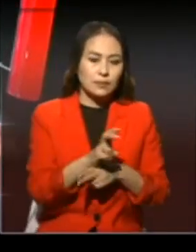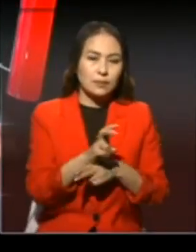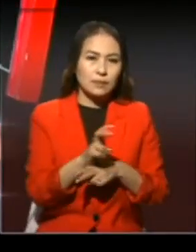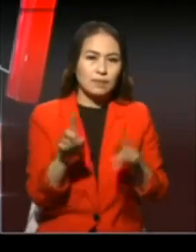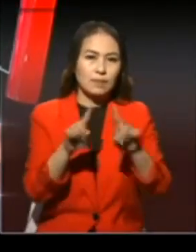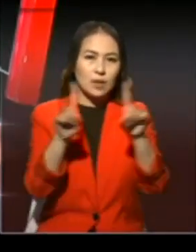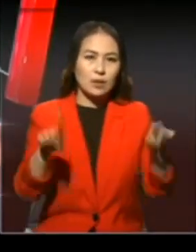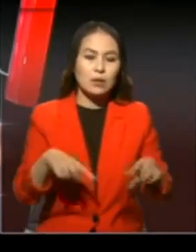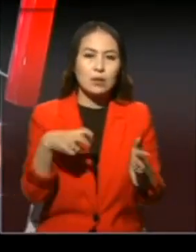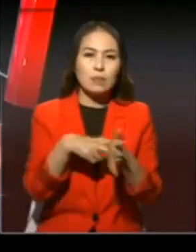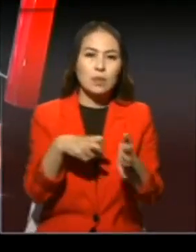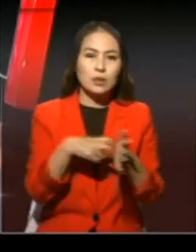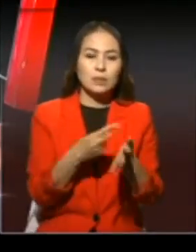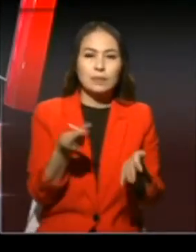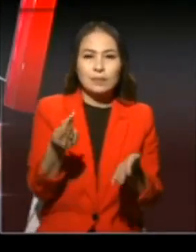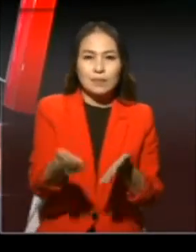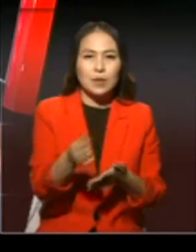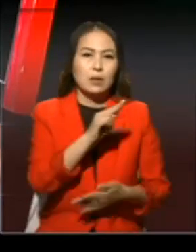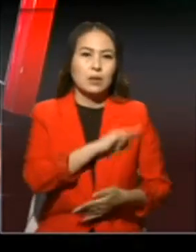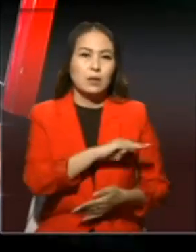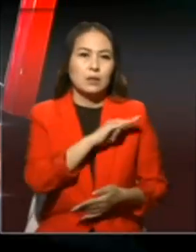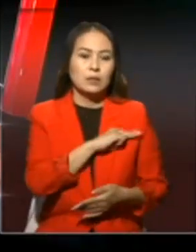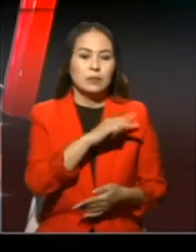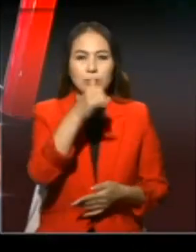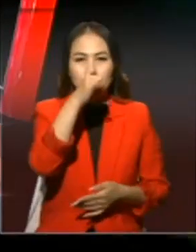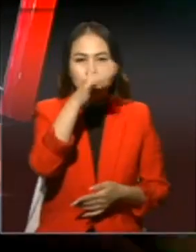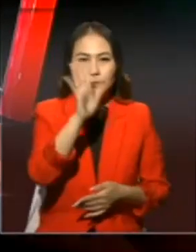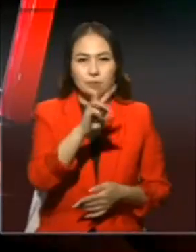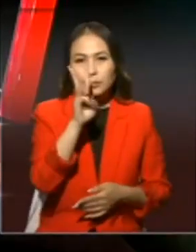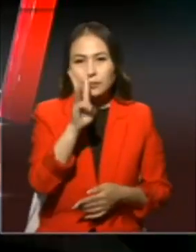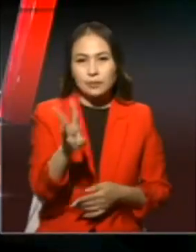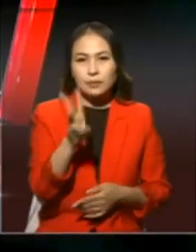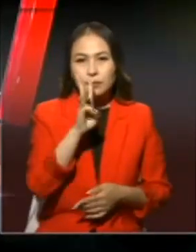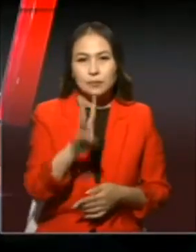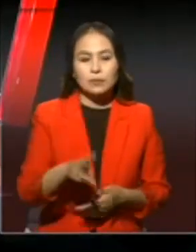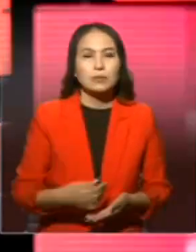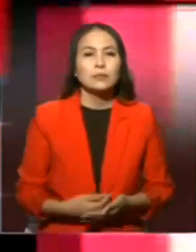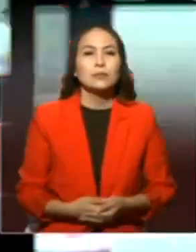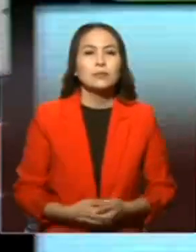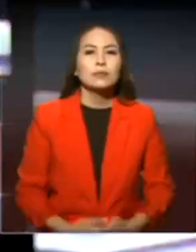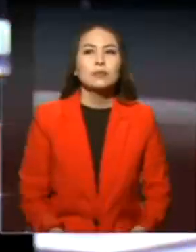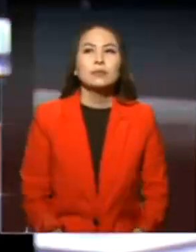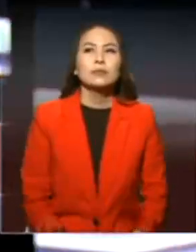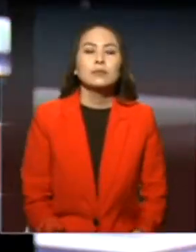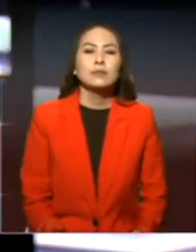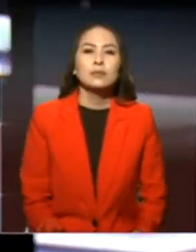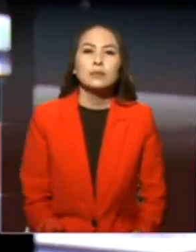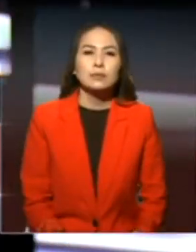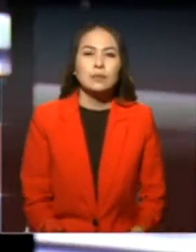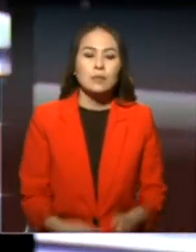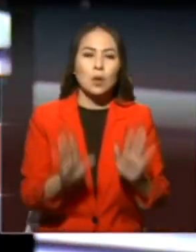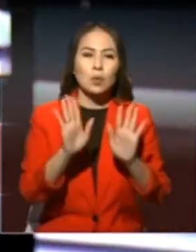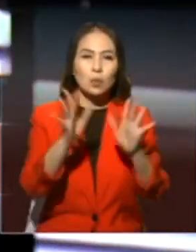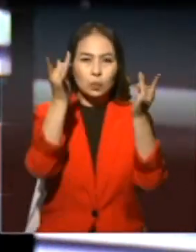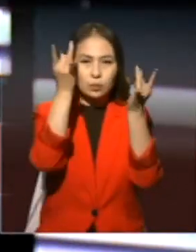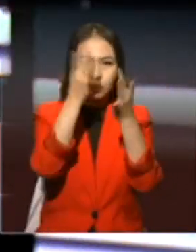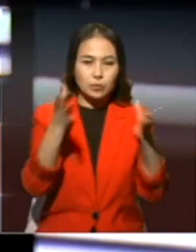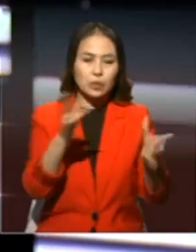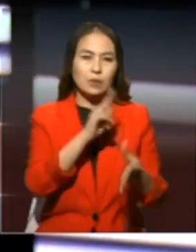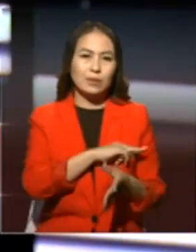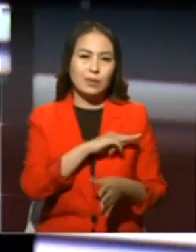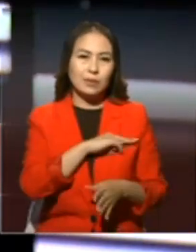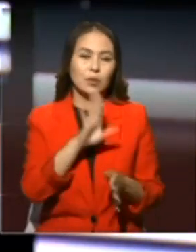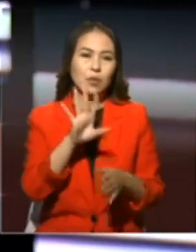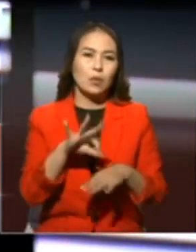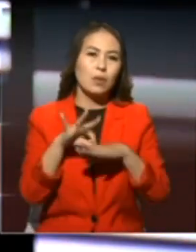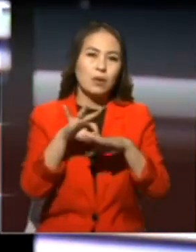хат, жұмыс, ақылы жұмыс істей алмайды. Азаматтыққа асықпай тоқтаймыз. Ықтияр хат тек қана мәдени шараларға жұмыстық іс